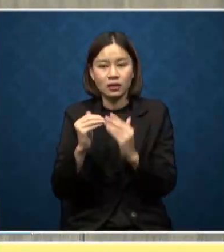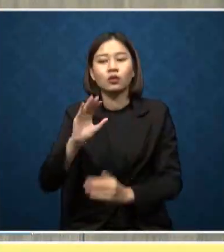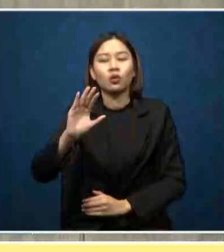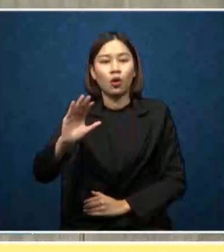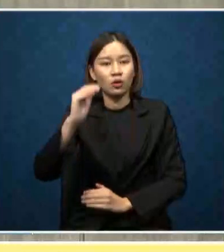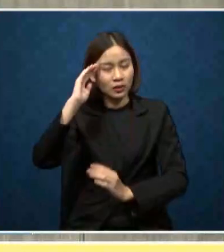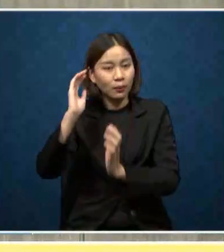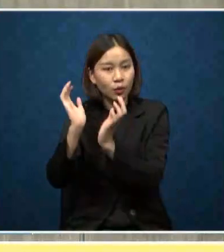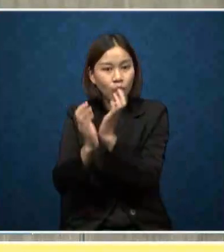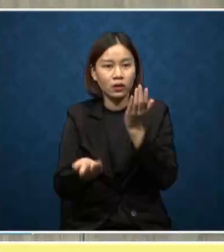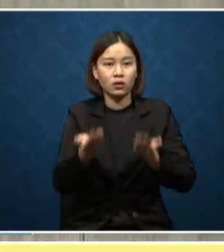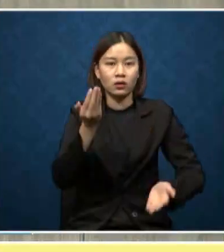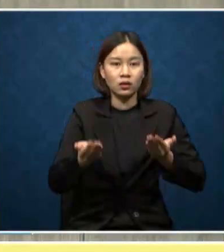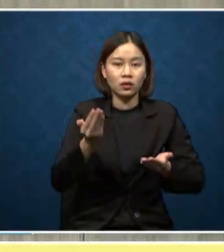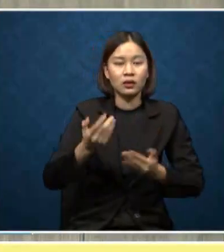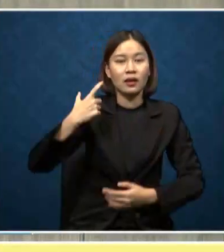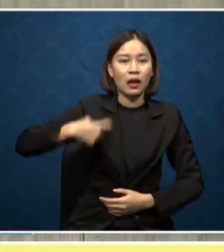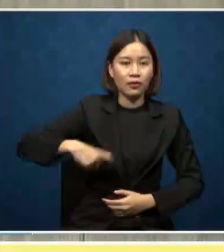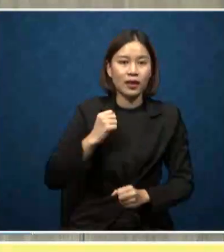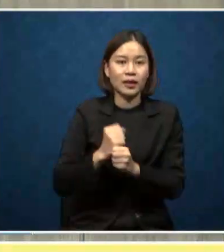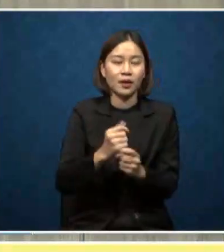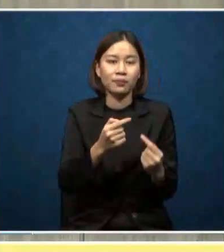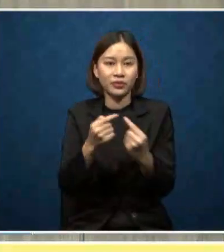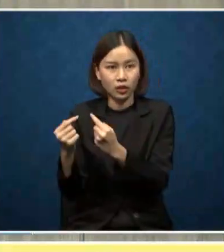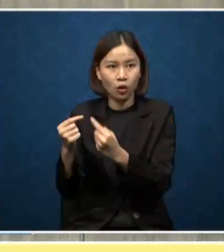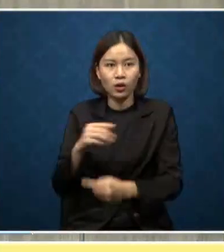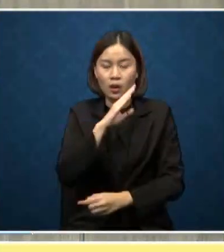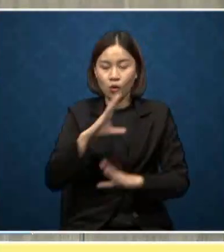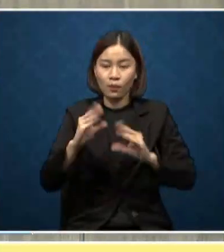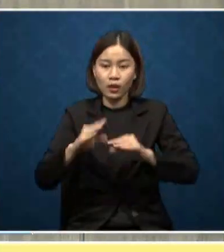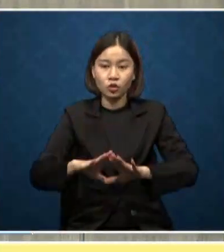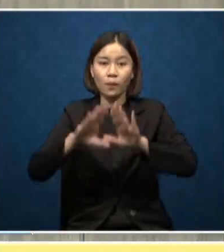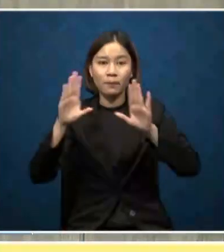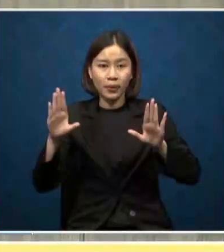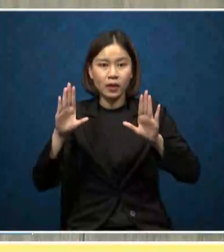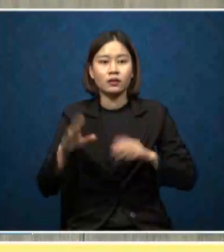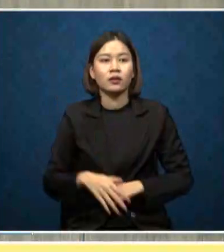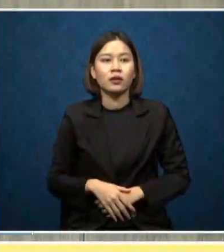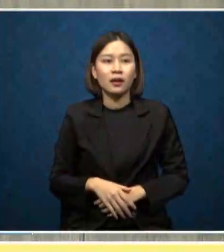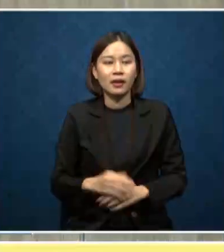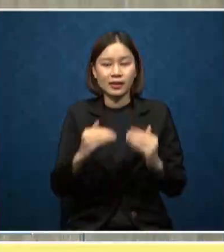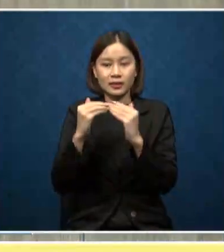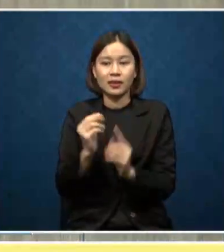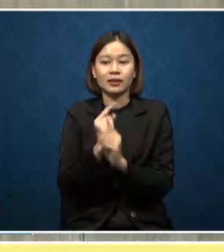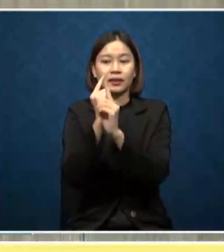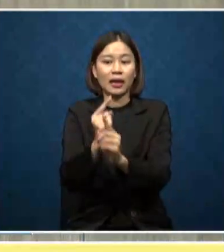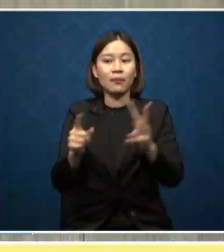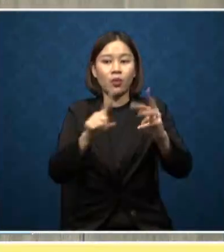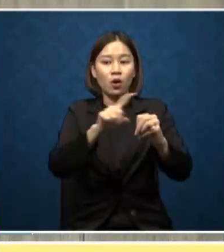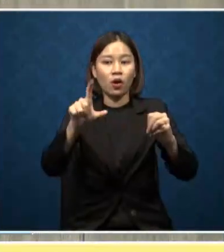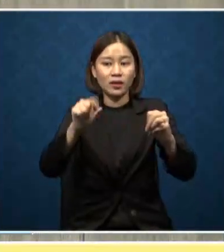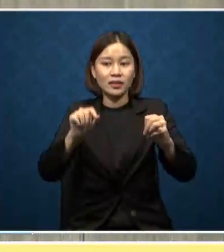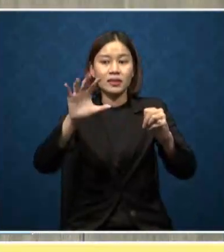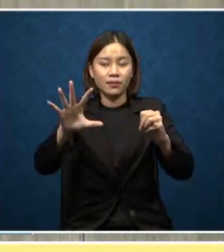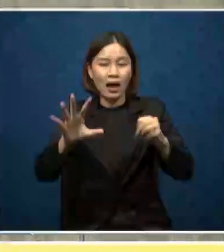พนักงานหรือทางส่วนอัยการจะดำเนินการแล้วเมื่อเปิดสมัยประชุมสภาก็ต้องใช้สิทธิ์ตามรัฐธรรมนูญมาตรา 125วรรค